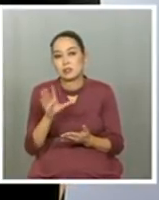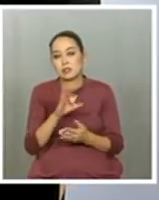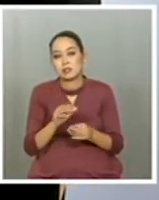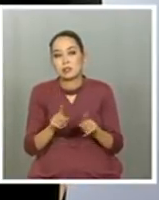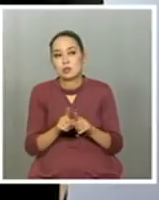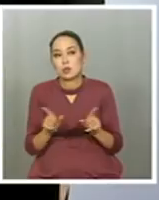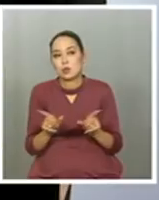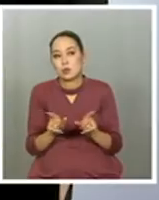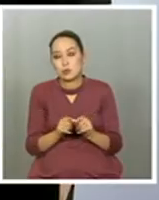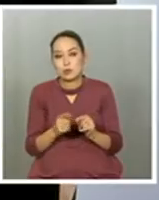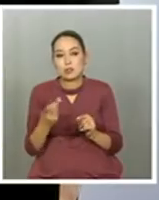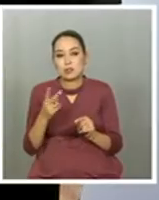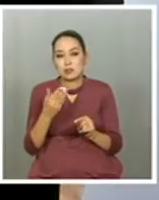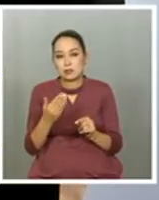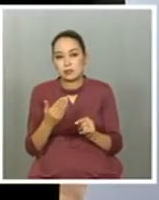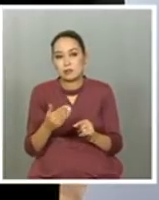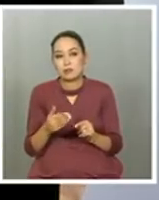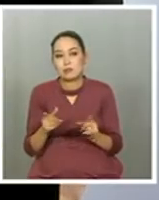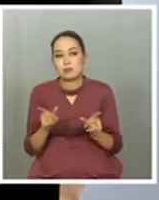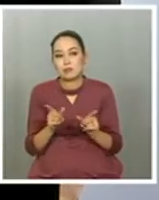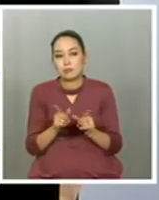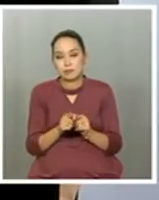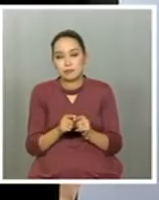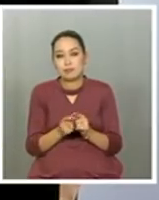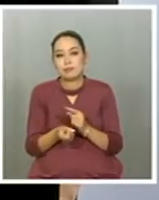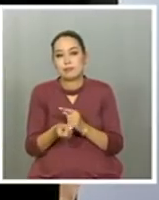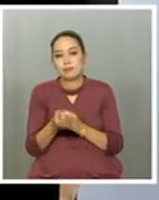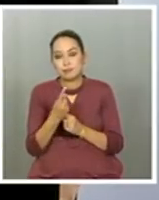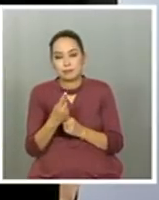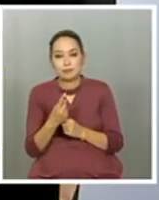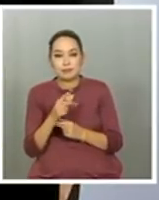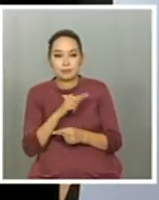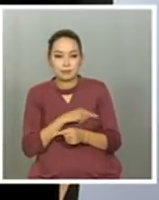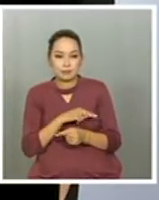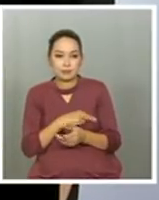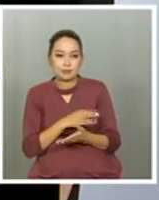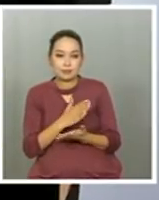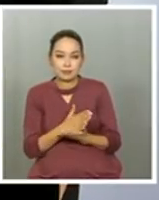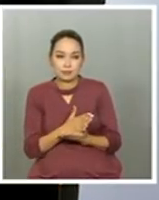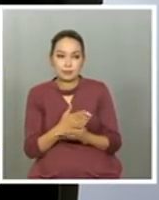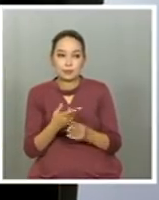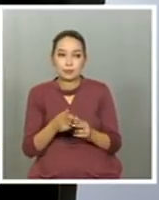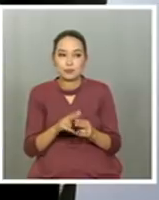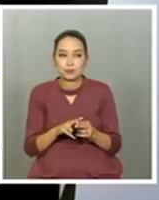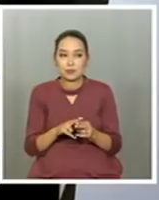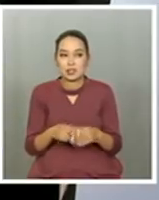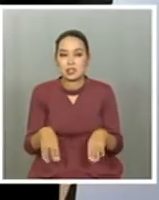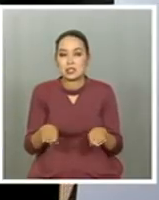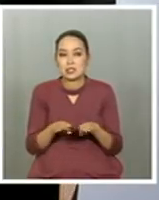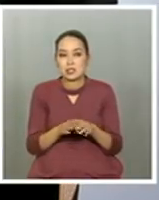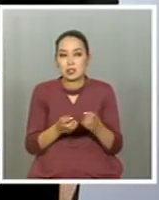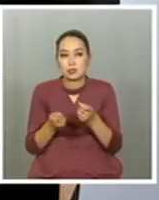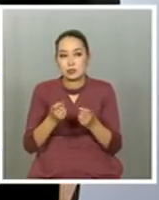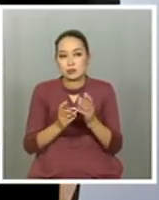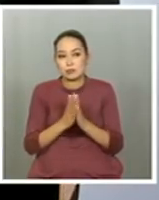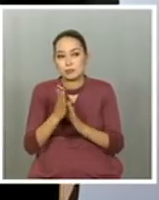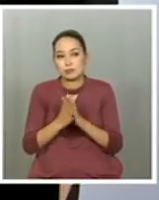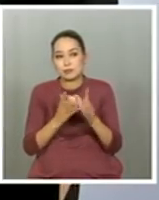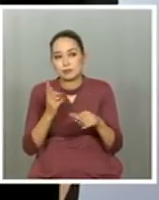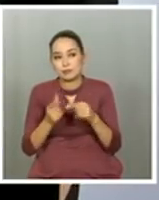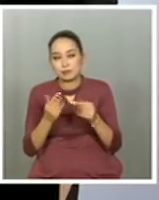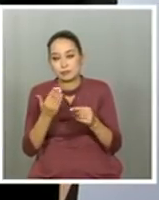нәтижесінде қосарлы ұрықтану процесі жүреді. Бұл жабық тұқымды өсімдіктерде ғана